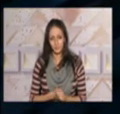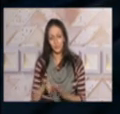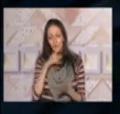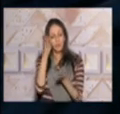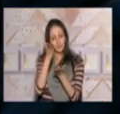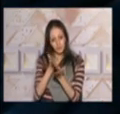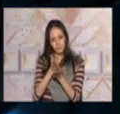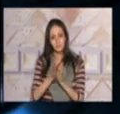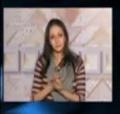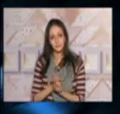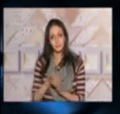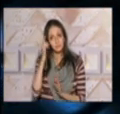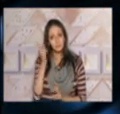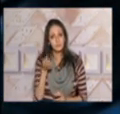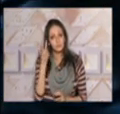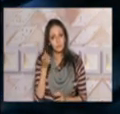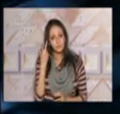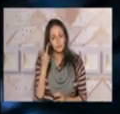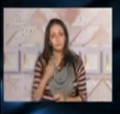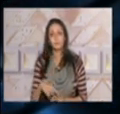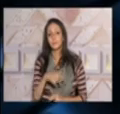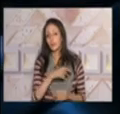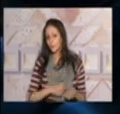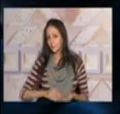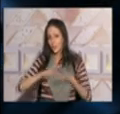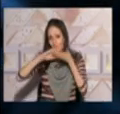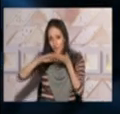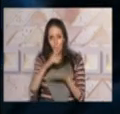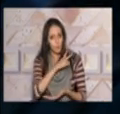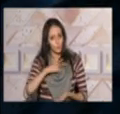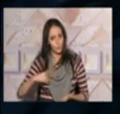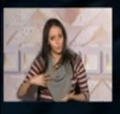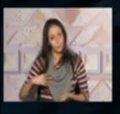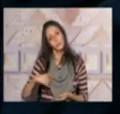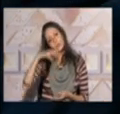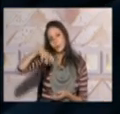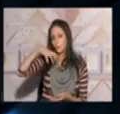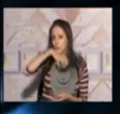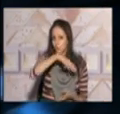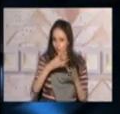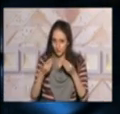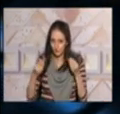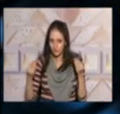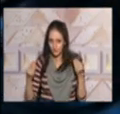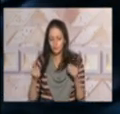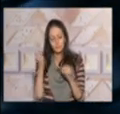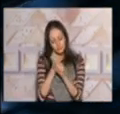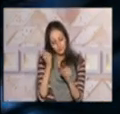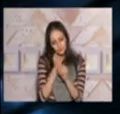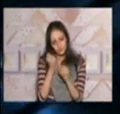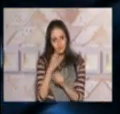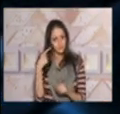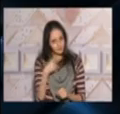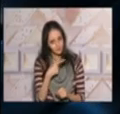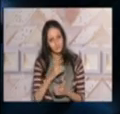الحقيقة الثقافة بتاعت التميز الحكومي ثقافة اشتغلت عليها دول عديدة، وإحنا يمكن استفدنا من بعض الدول